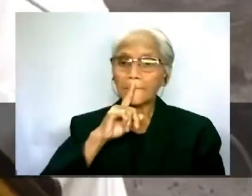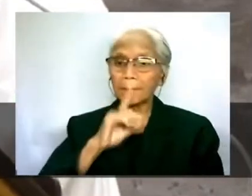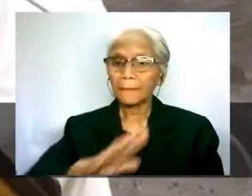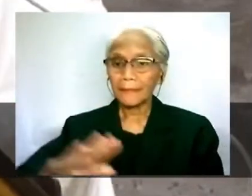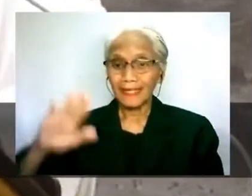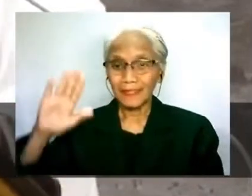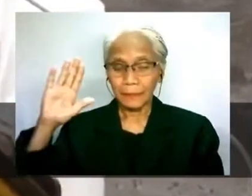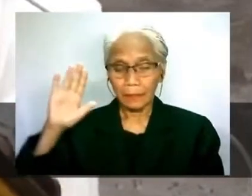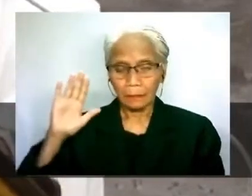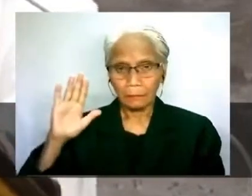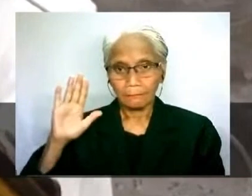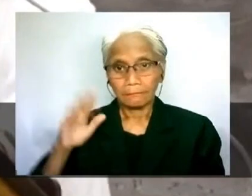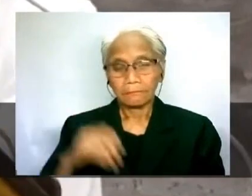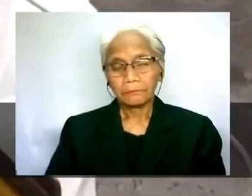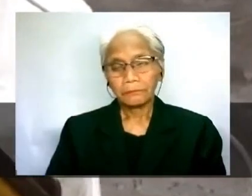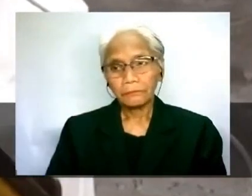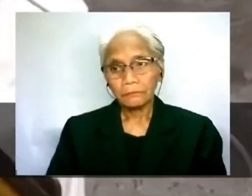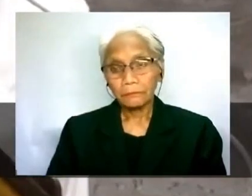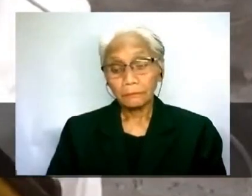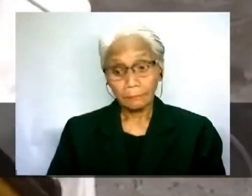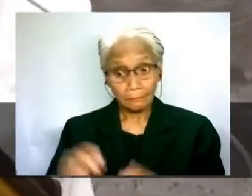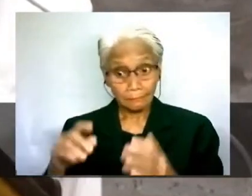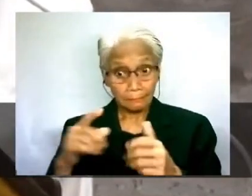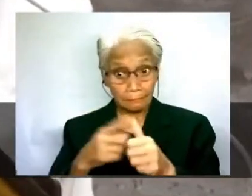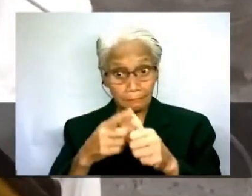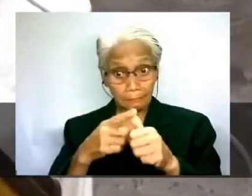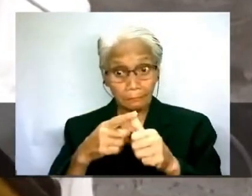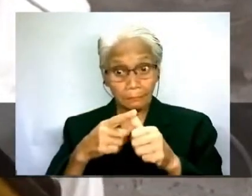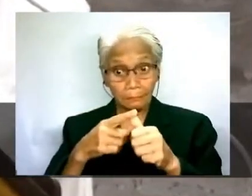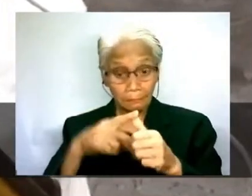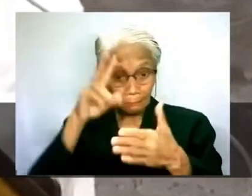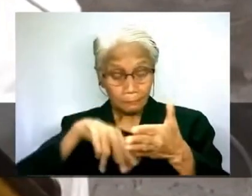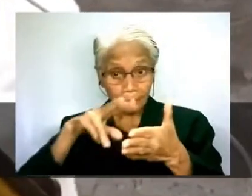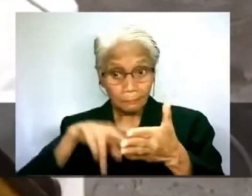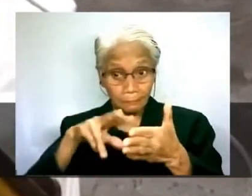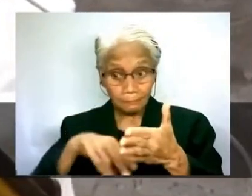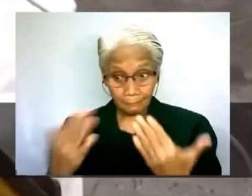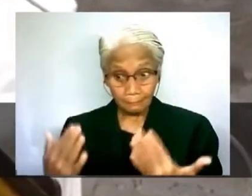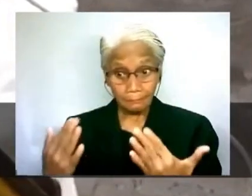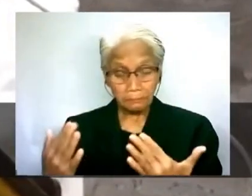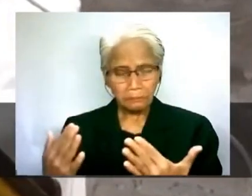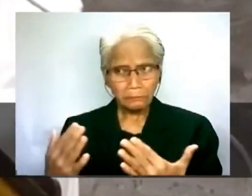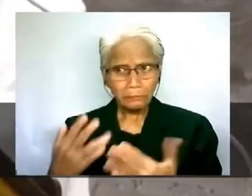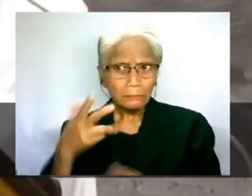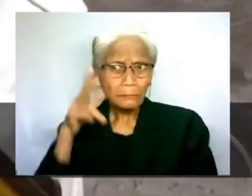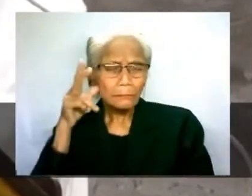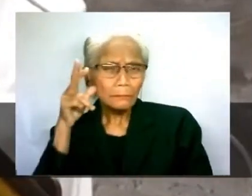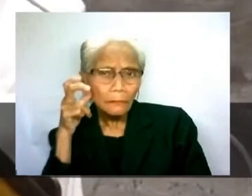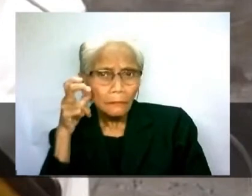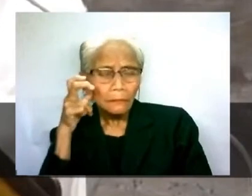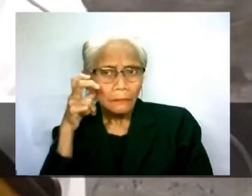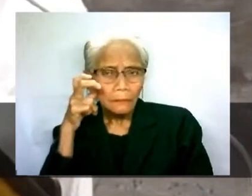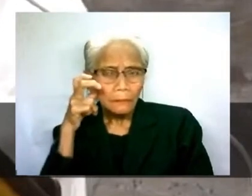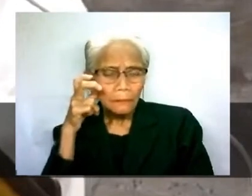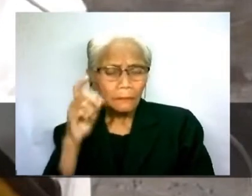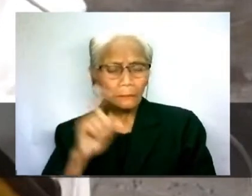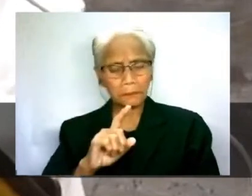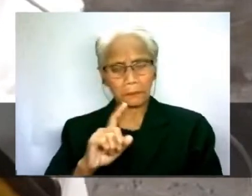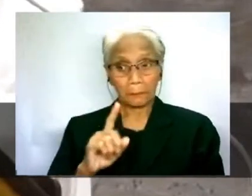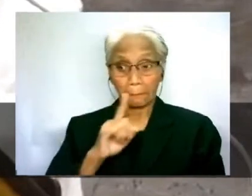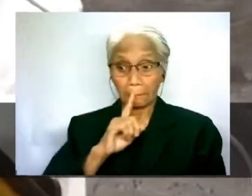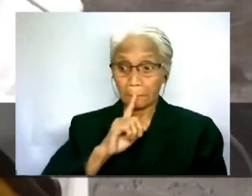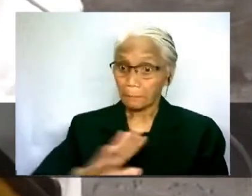Sa ating unang pagbasa ngayong araw na ito ay narinig natin ang pangako